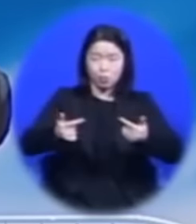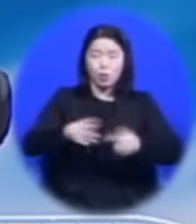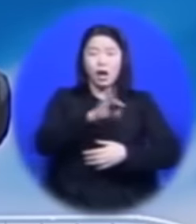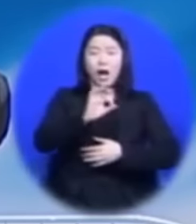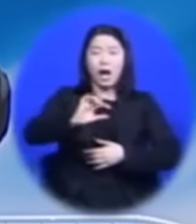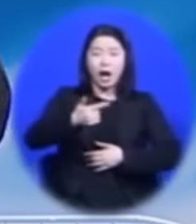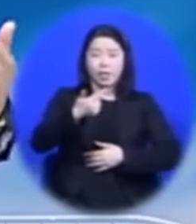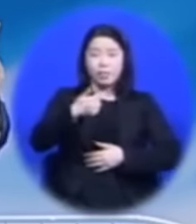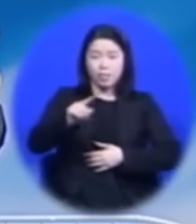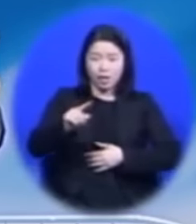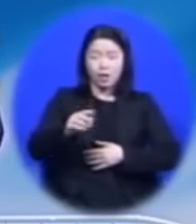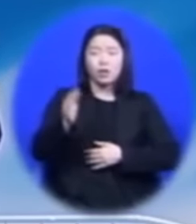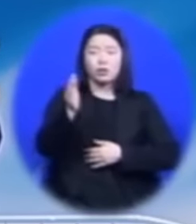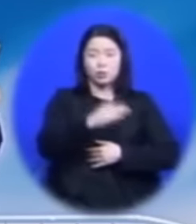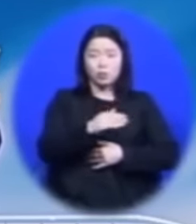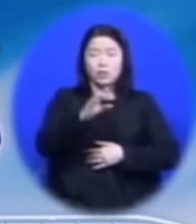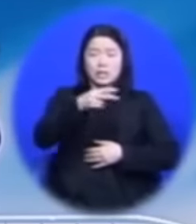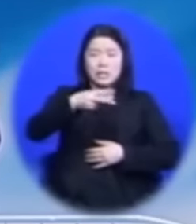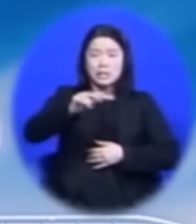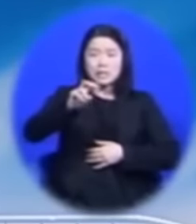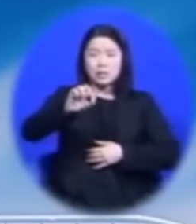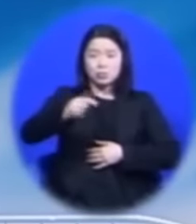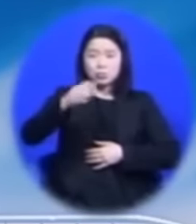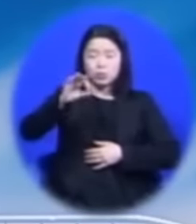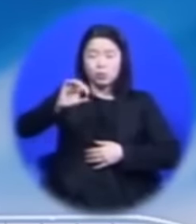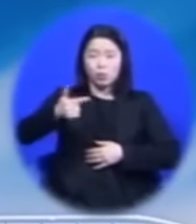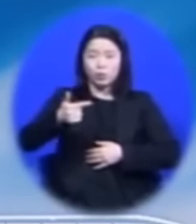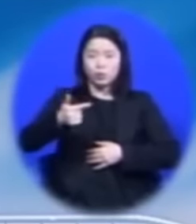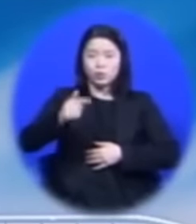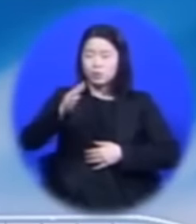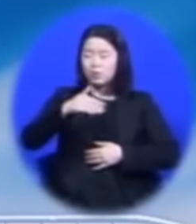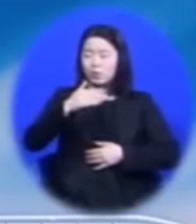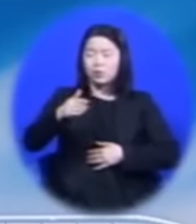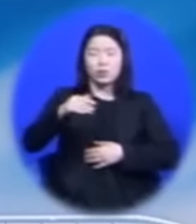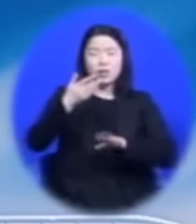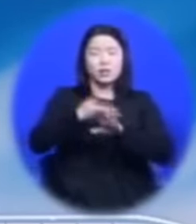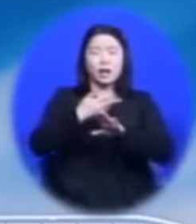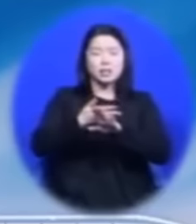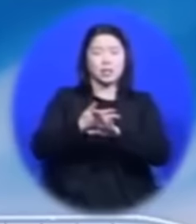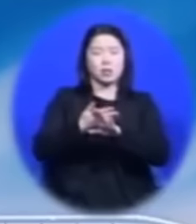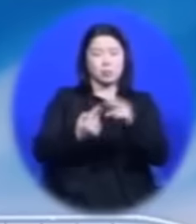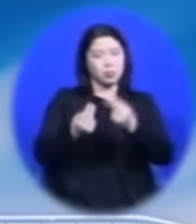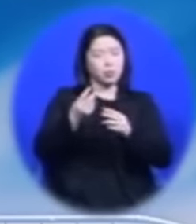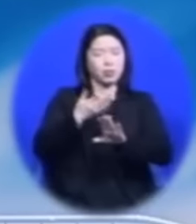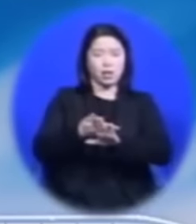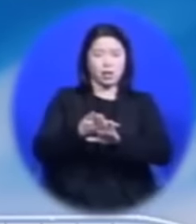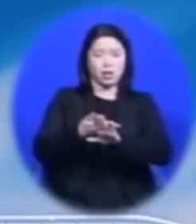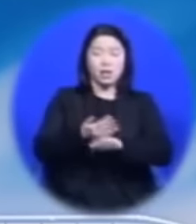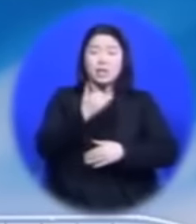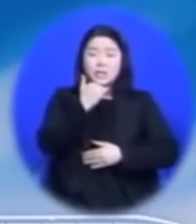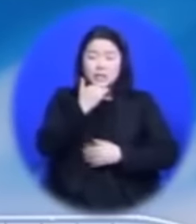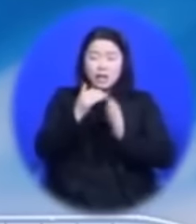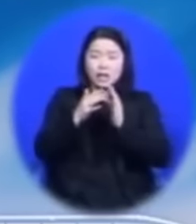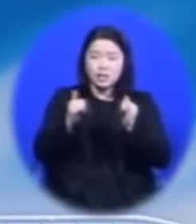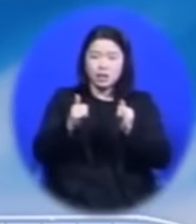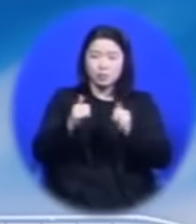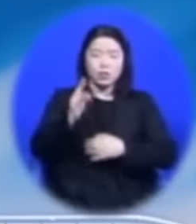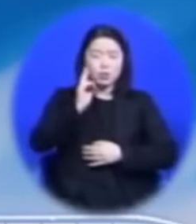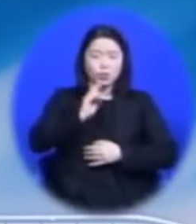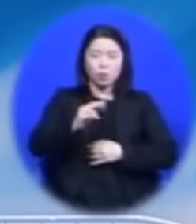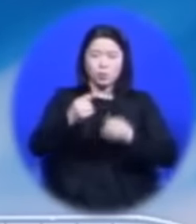안나와 시므온은 전혀 다른 사람이었어요. 그들이 기다리는 사람이라는 것이 너무나